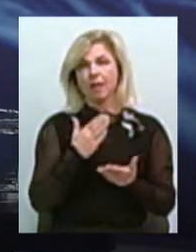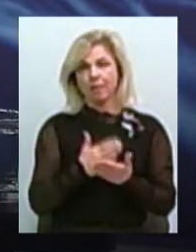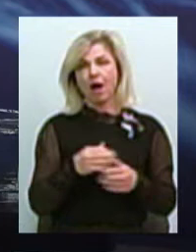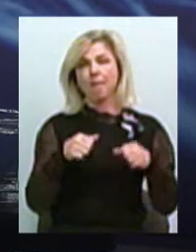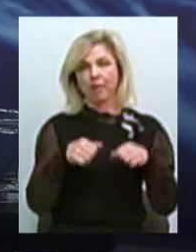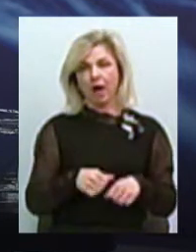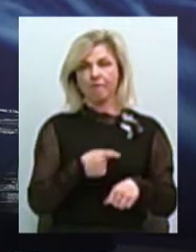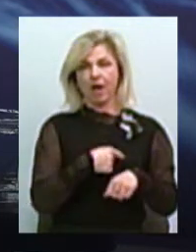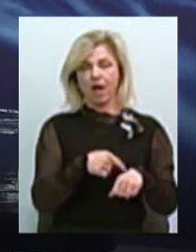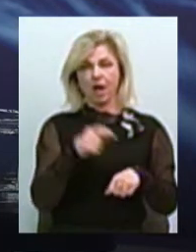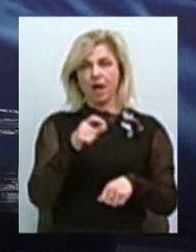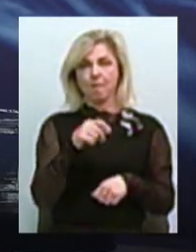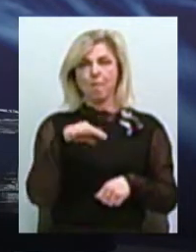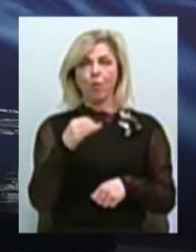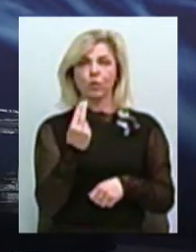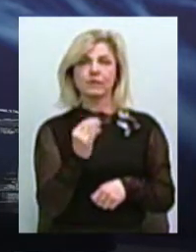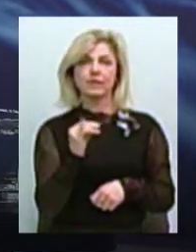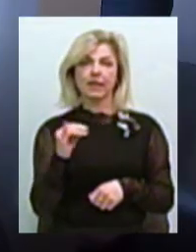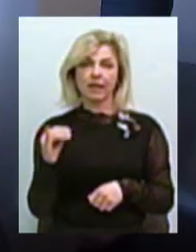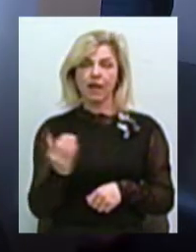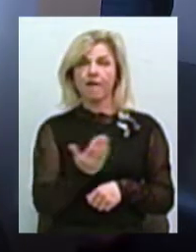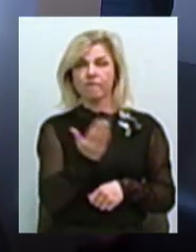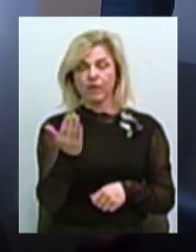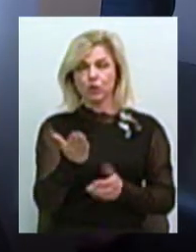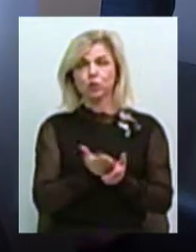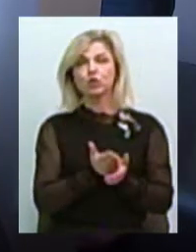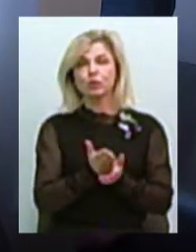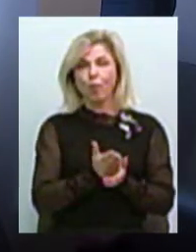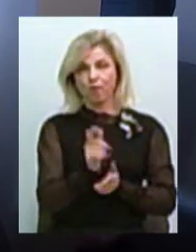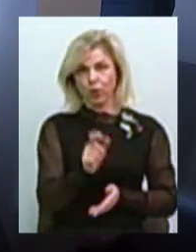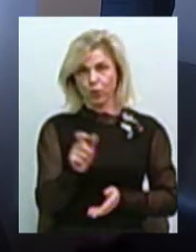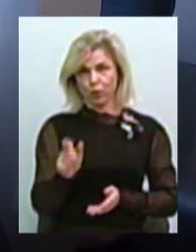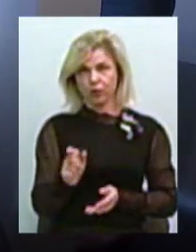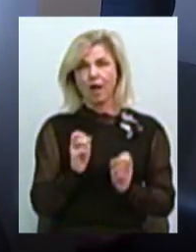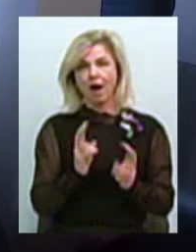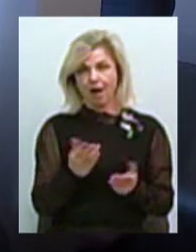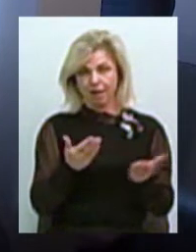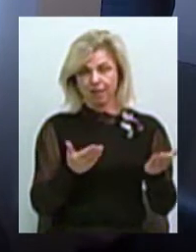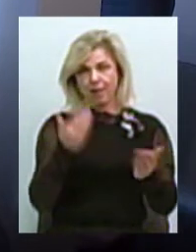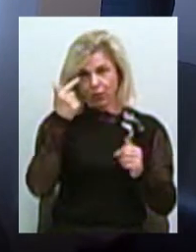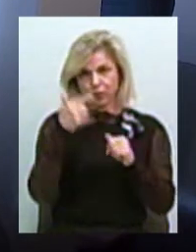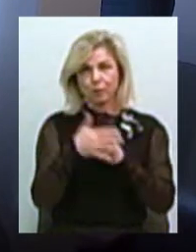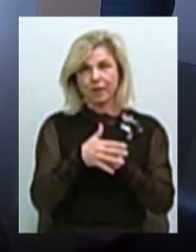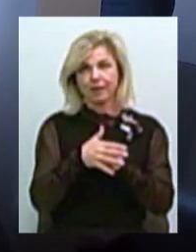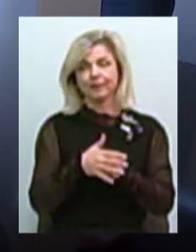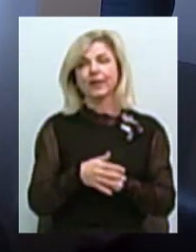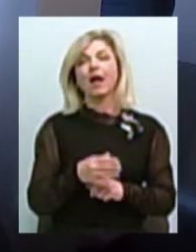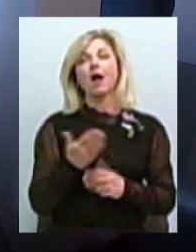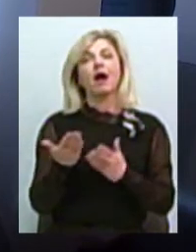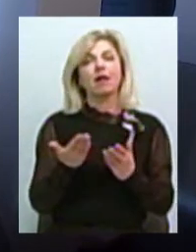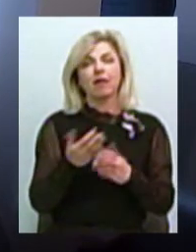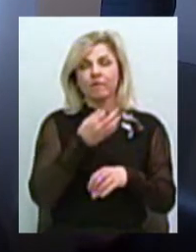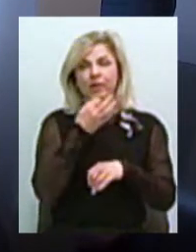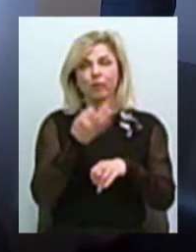емоції. Так, Єлизавета? Адже ви службові люди, наскільки я так розумію. Скажіть, будь ласка, яка